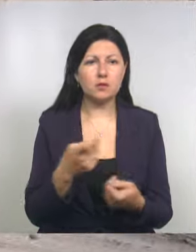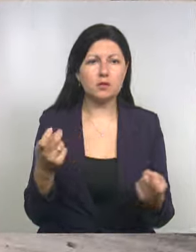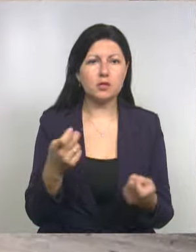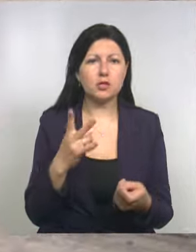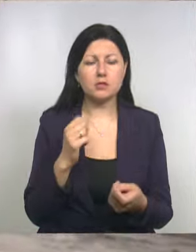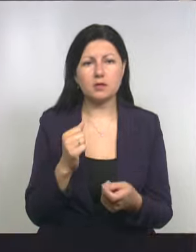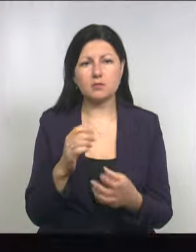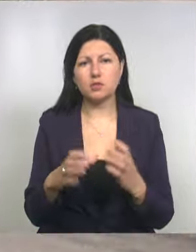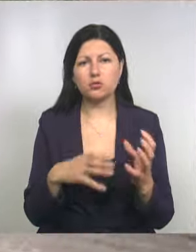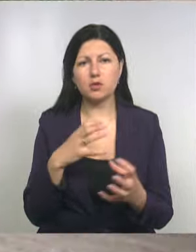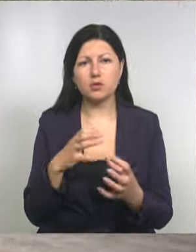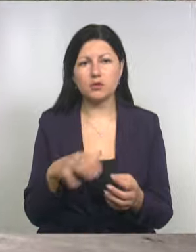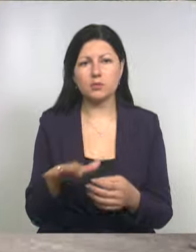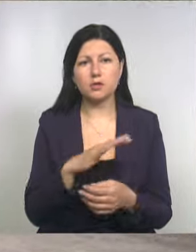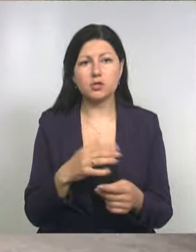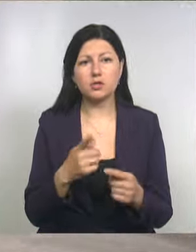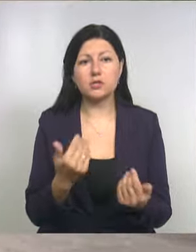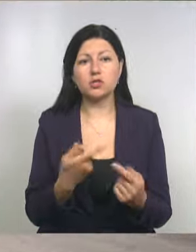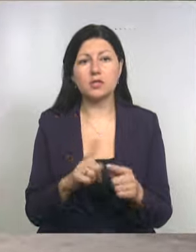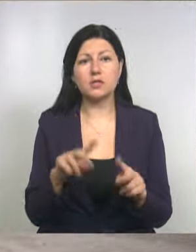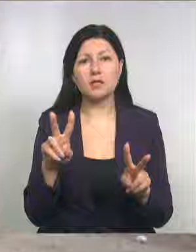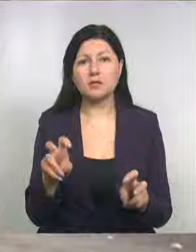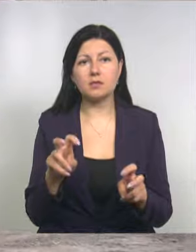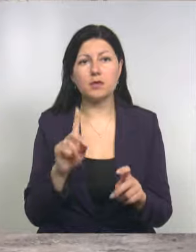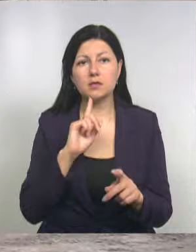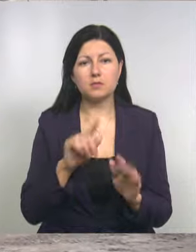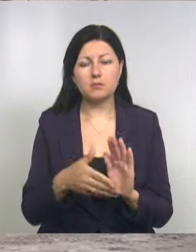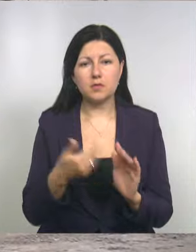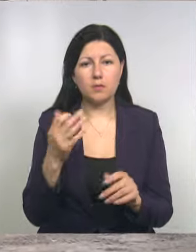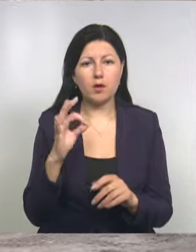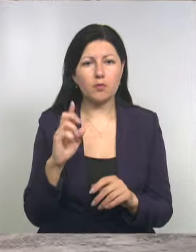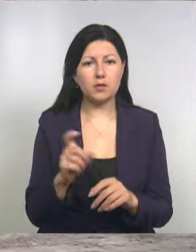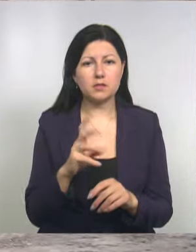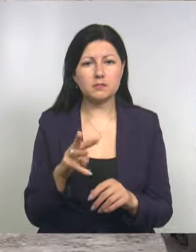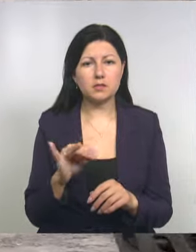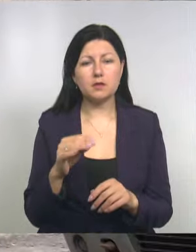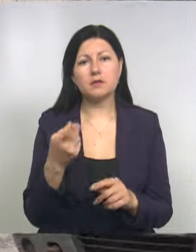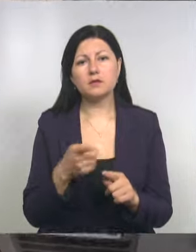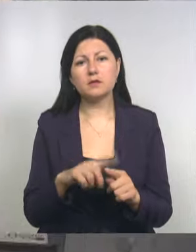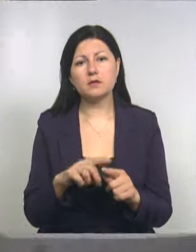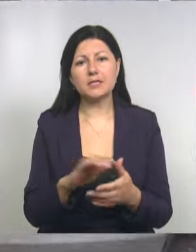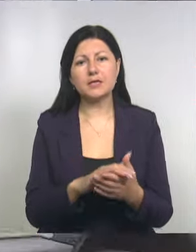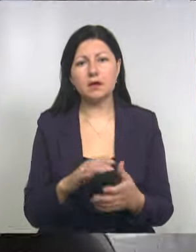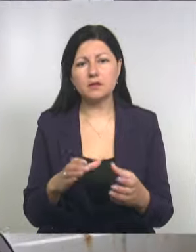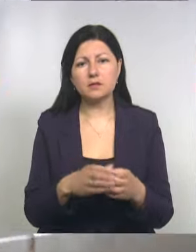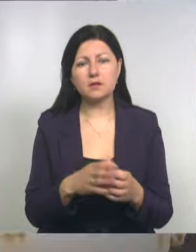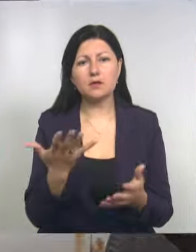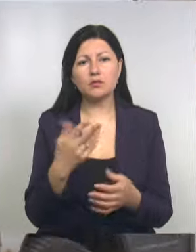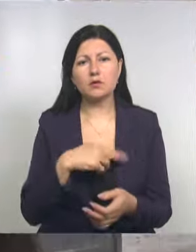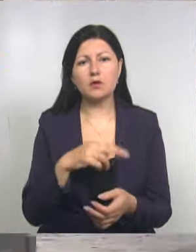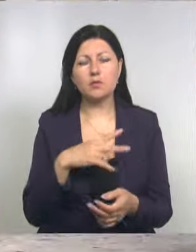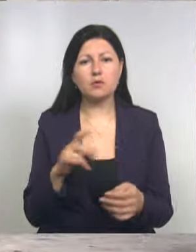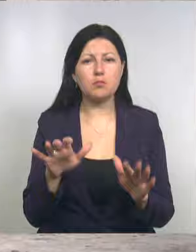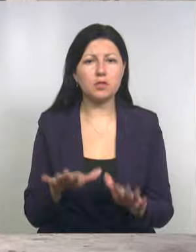международных площадках. Потому что сейчас эта тема не пройдет мимо ОБСЕ. Это имеется в виду наша делегация, которая работает на